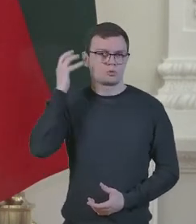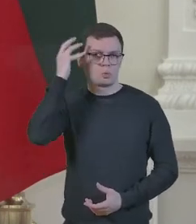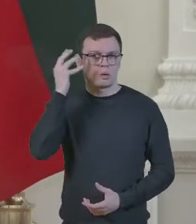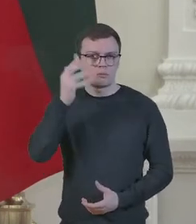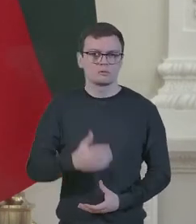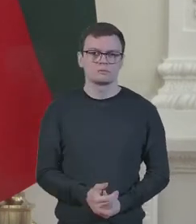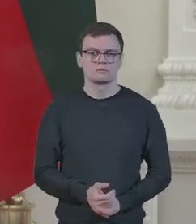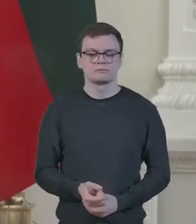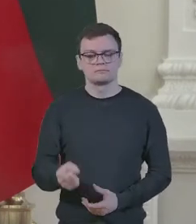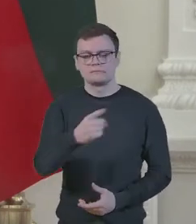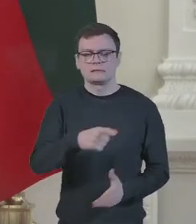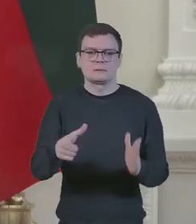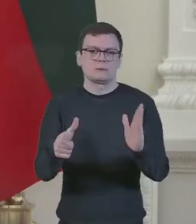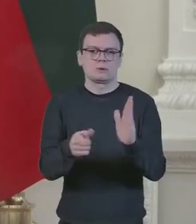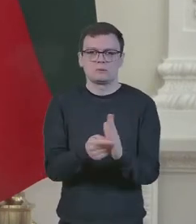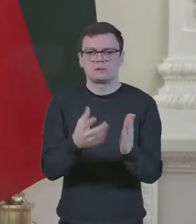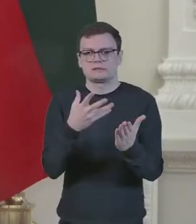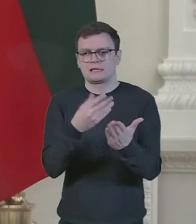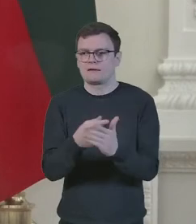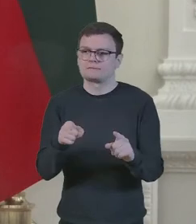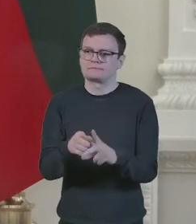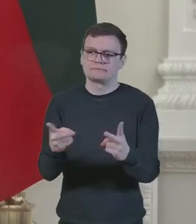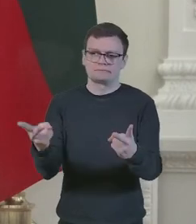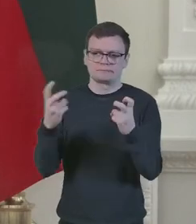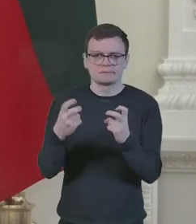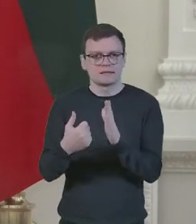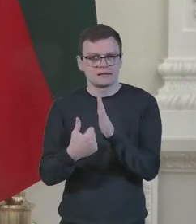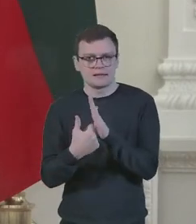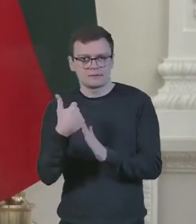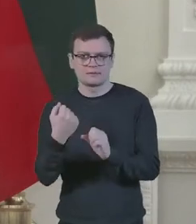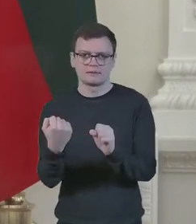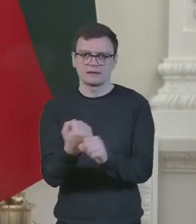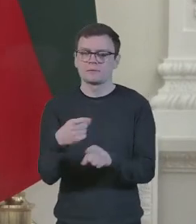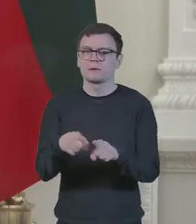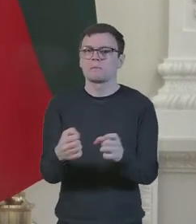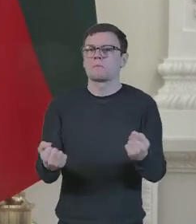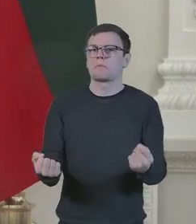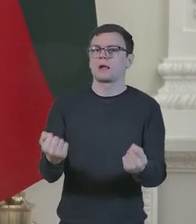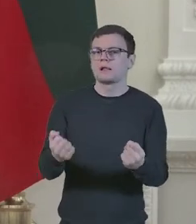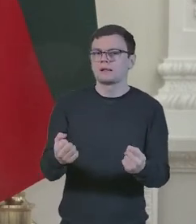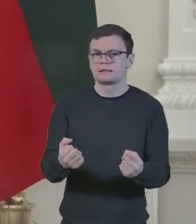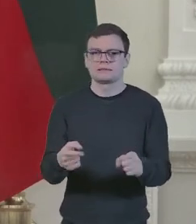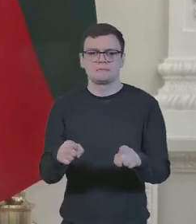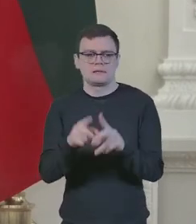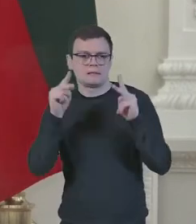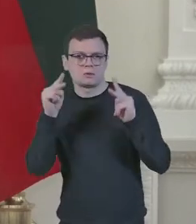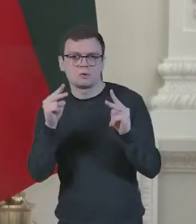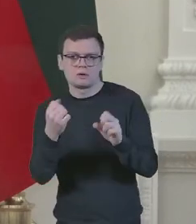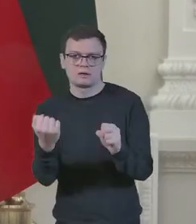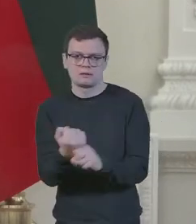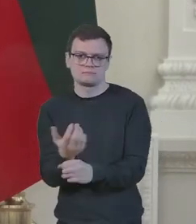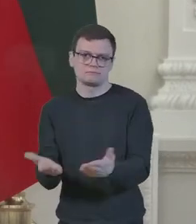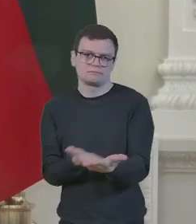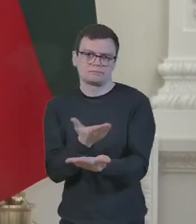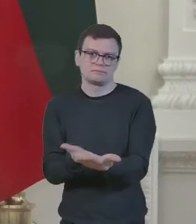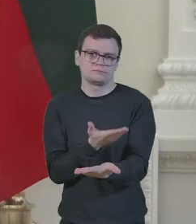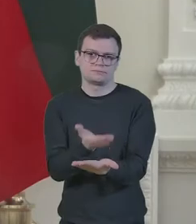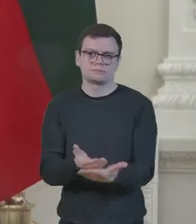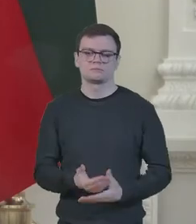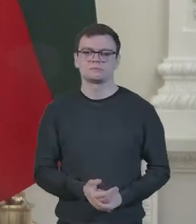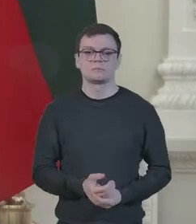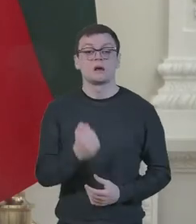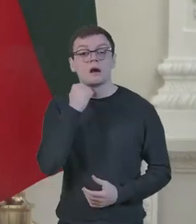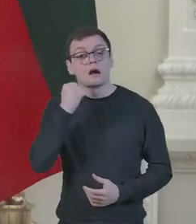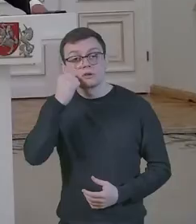tą savo statusą ir savo reputaciją gerbti ir paremti jį konkrečiais įrodymais. Dėkuoju,